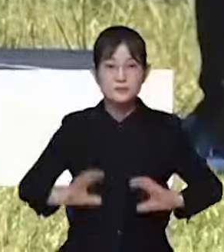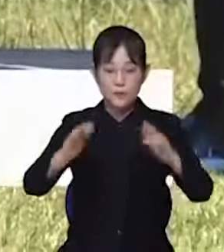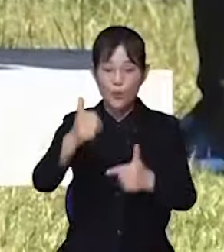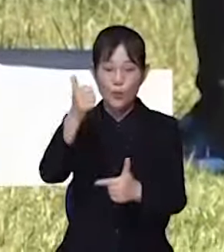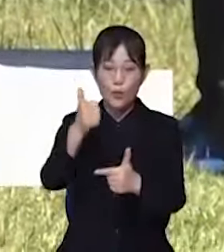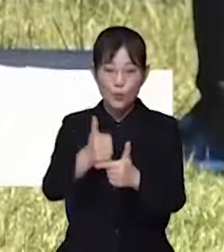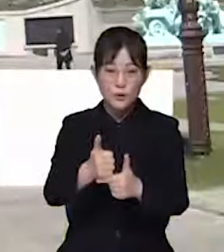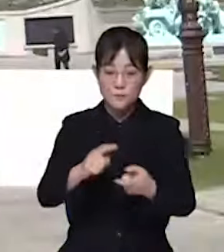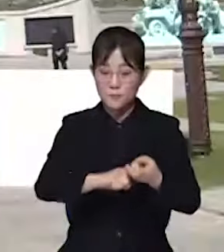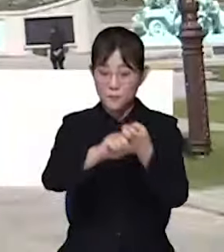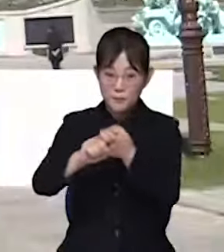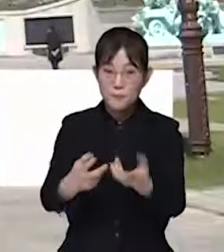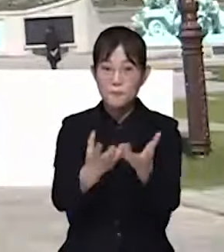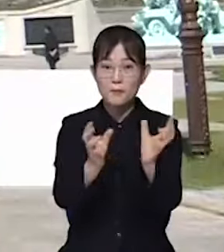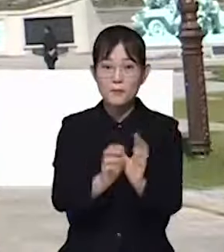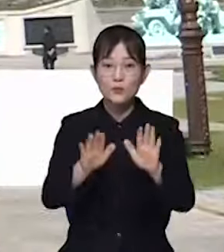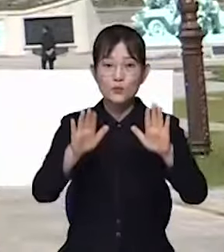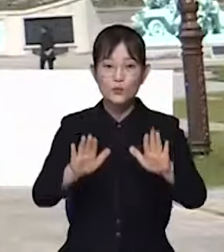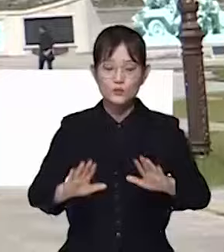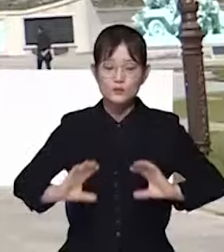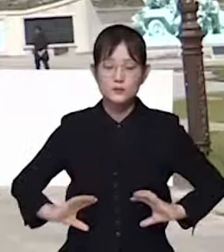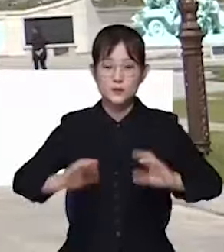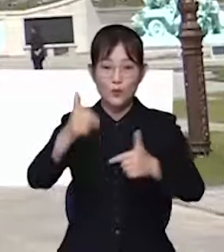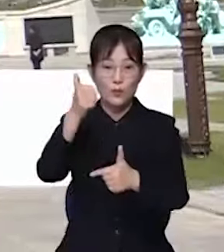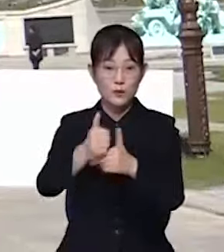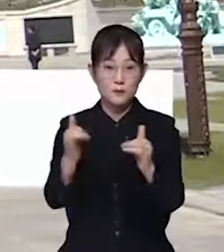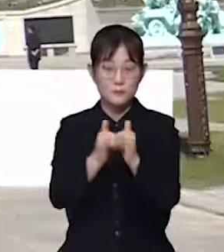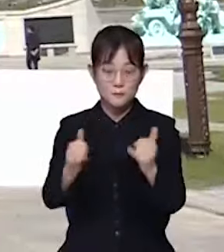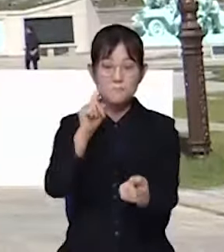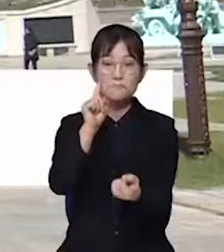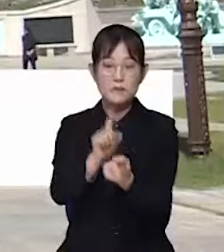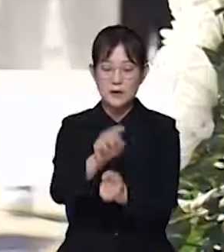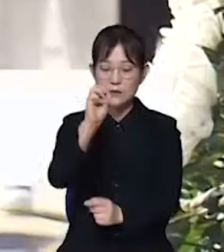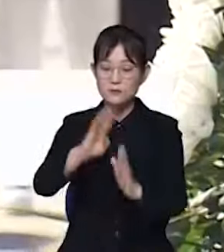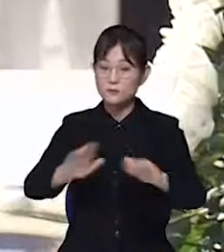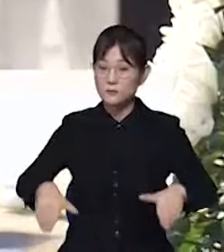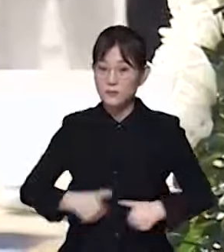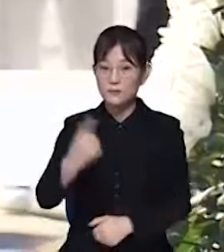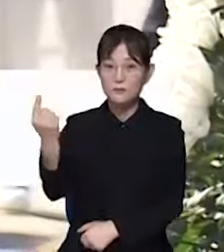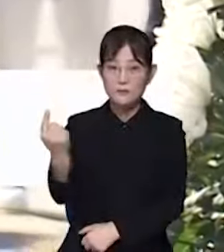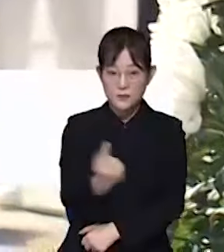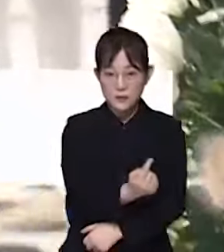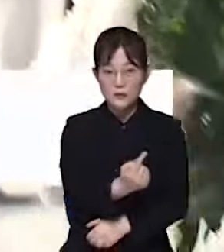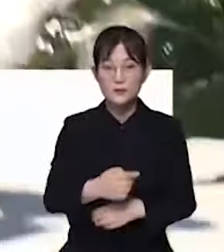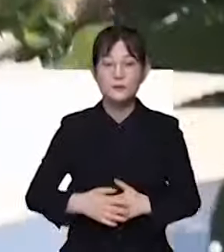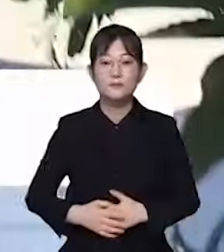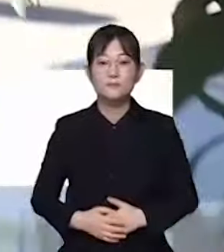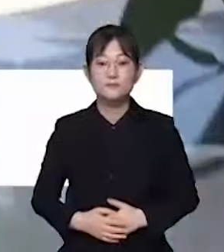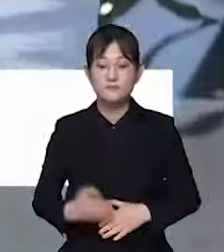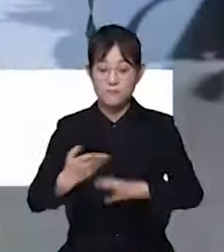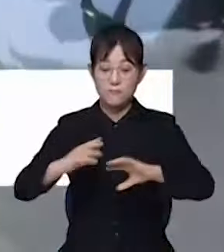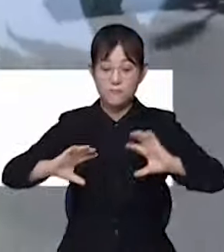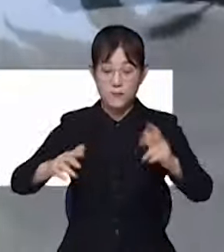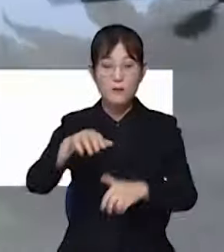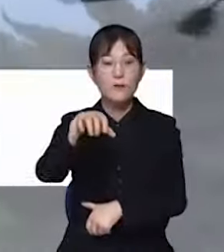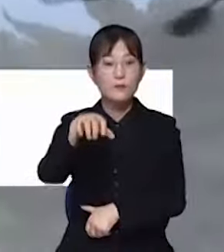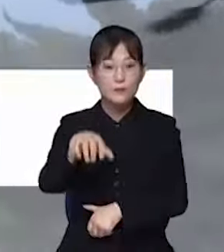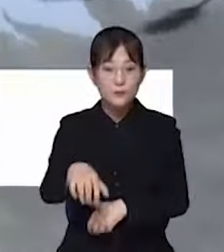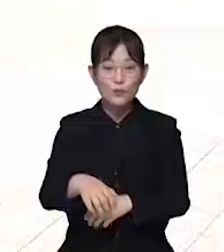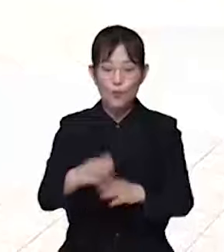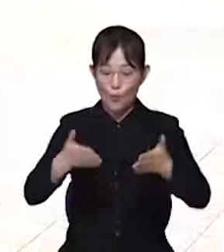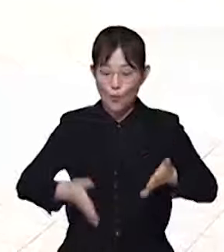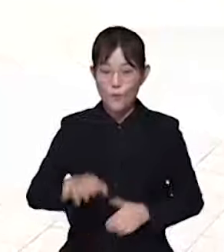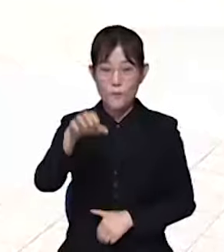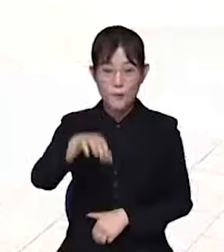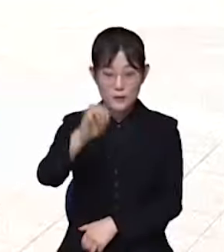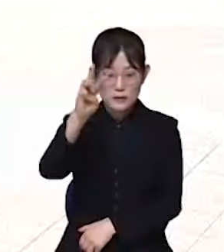향우회 총연합회는 오늘 세계 호남인의 날을 맞아 광주와 전남을 찾았습니다. 해외에서도 고향과